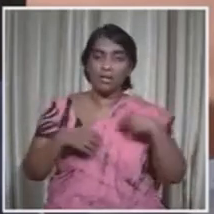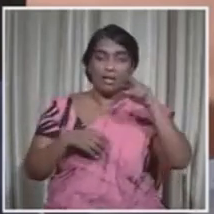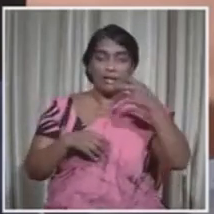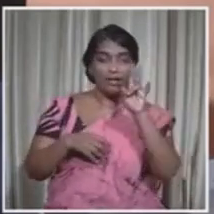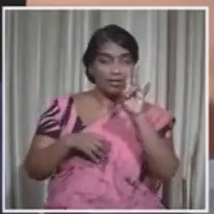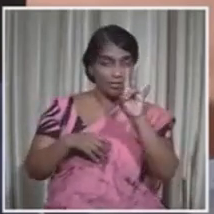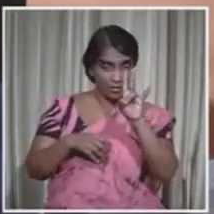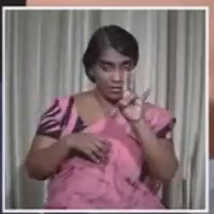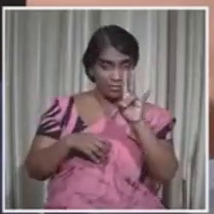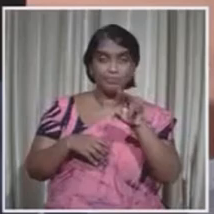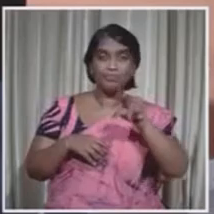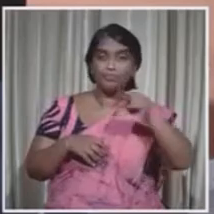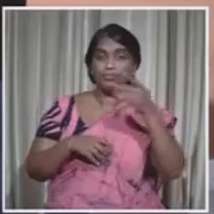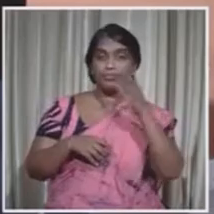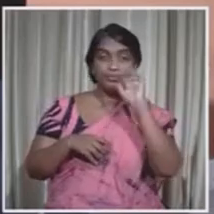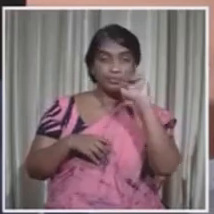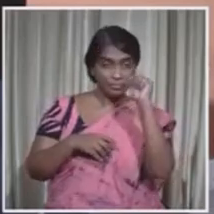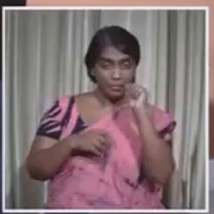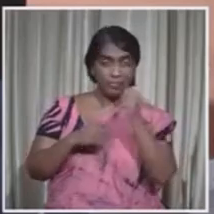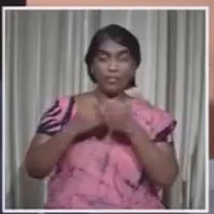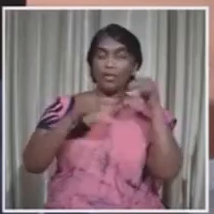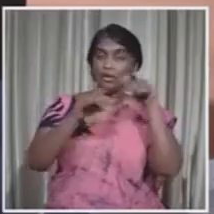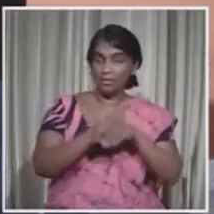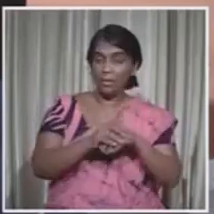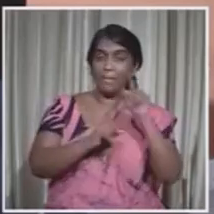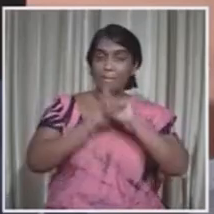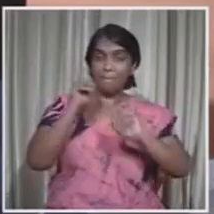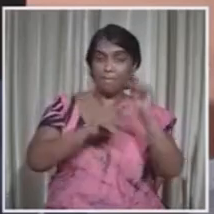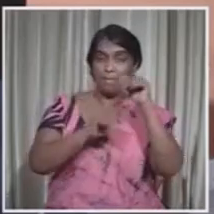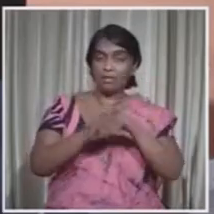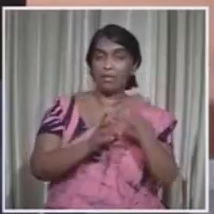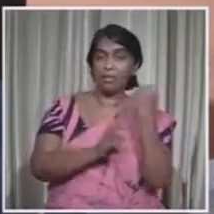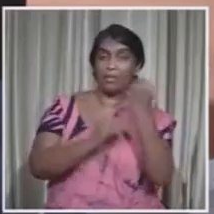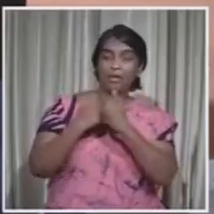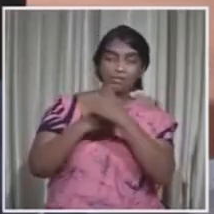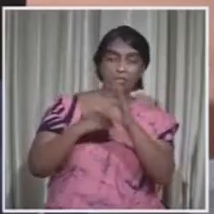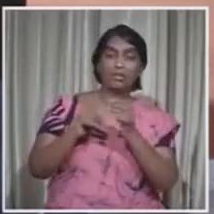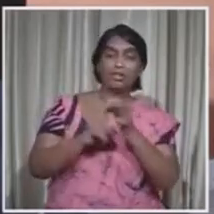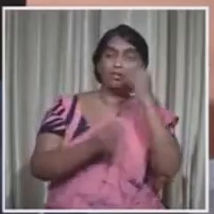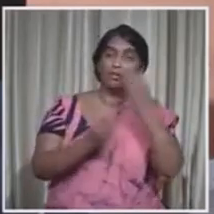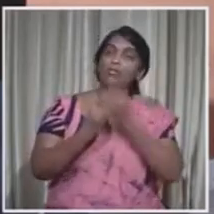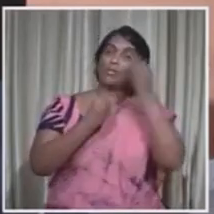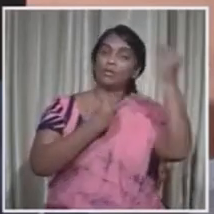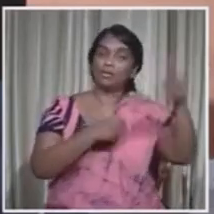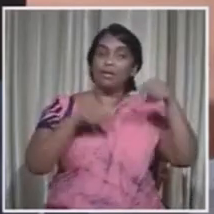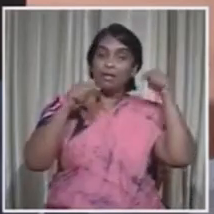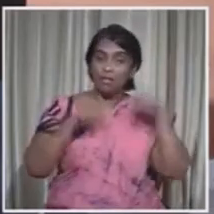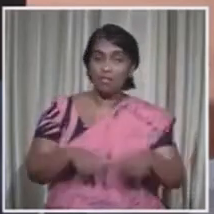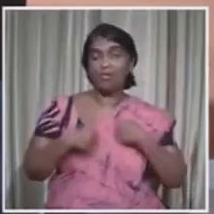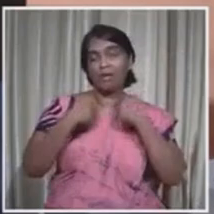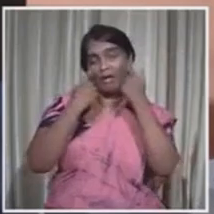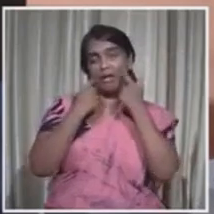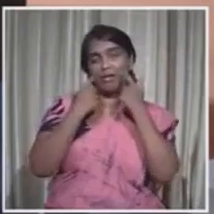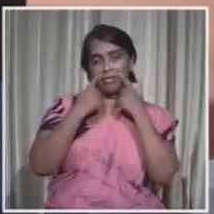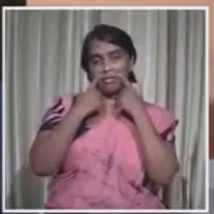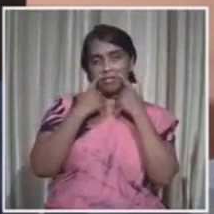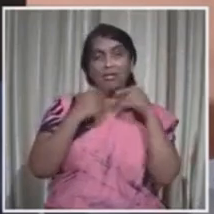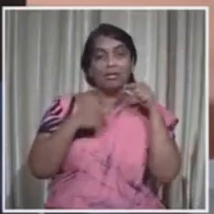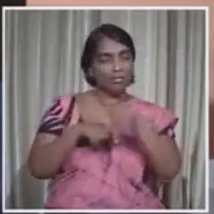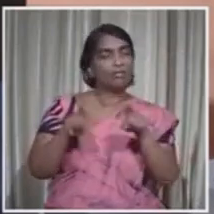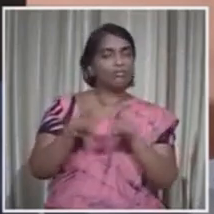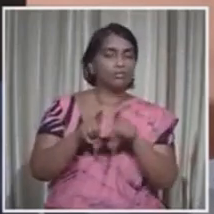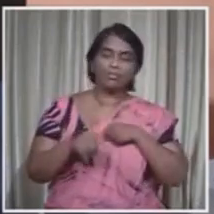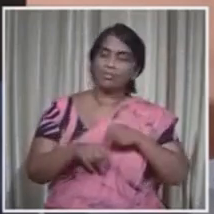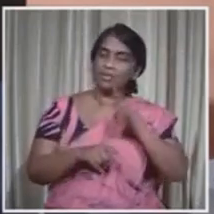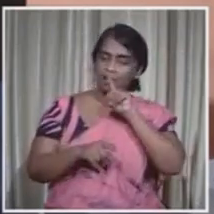225න් 150 ගානක් ගිහිල්ලා ඉවරලා පාර්ලිමේන්තුවේ තිබ්බ බලය එපා කියලා දීලා ජනාධිපතිවරයාට අද මෙතන ඇවිල්ලා අඬනවා. ඒක නිසා මම කියන්න